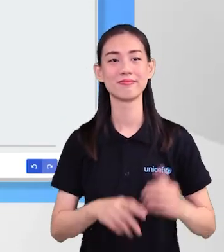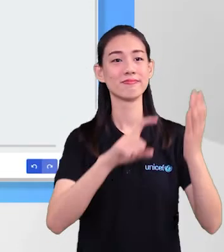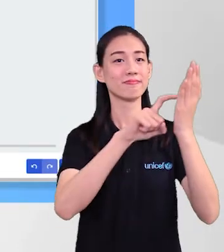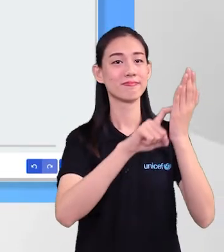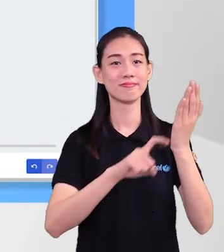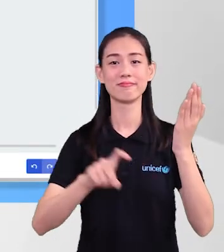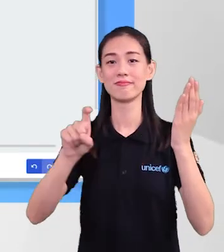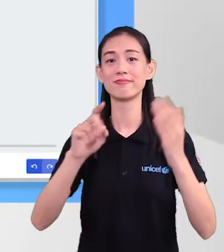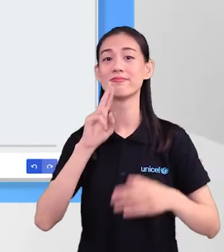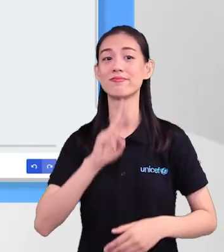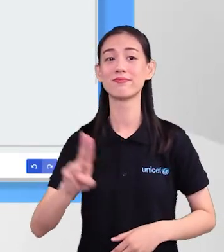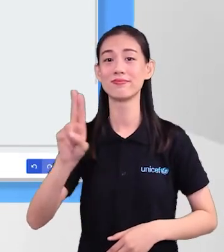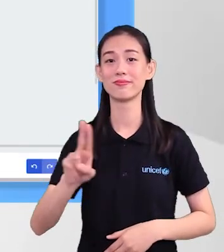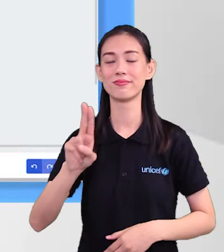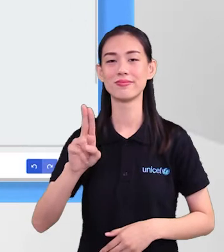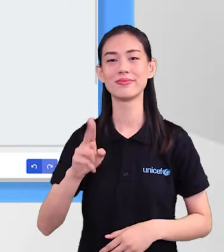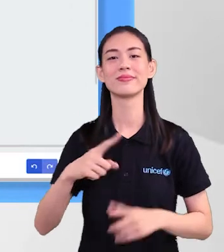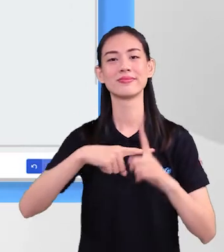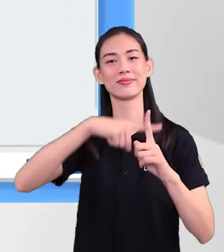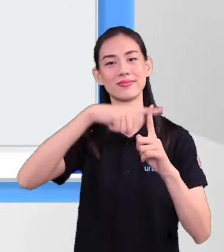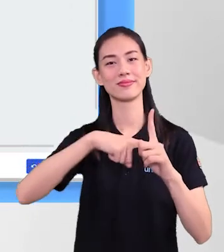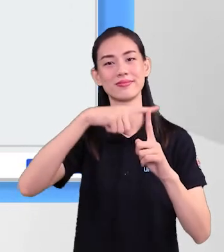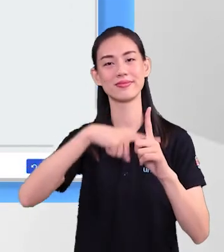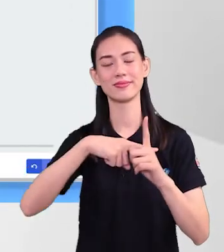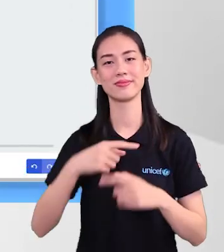Dan masukkan temperature pada blok tersebut.